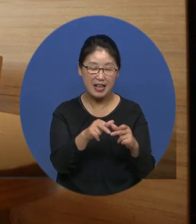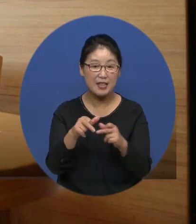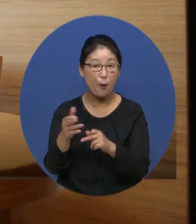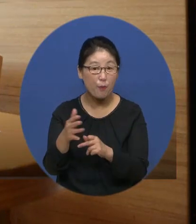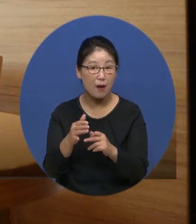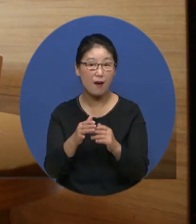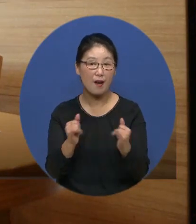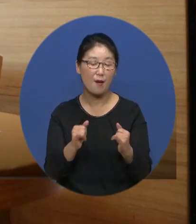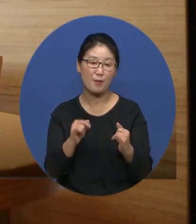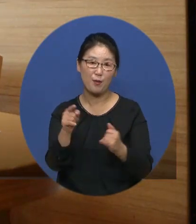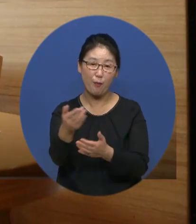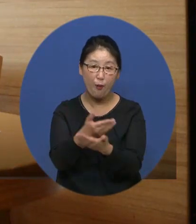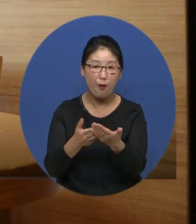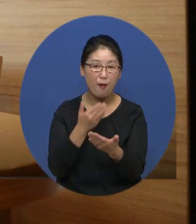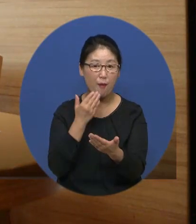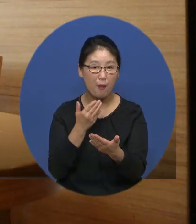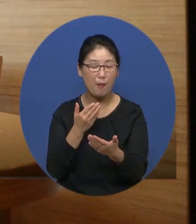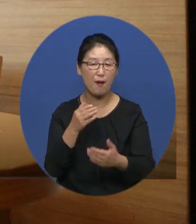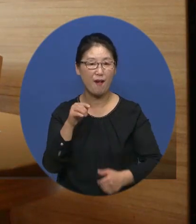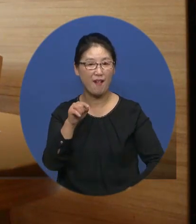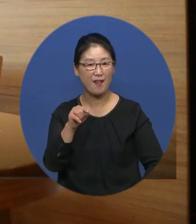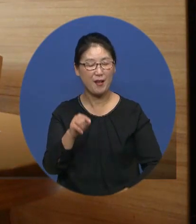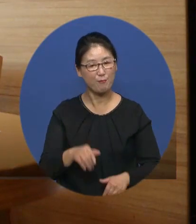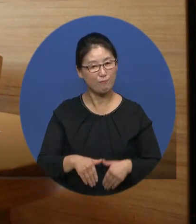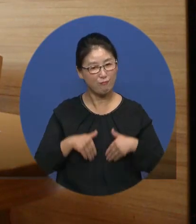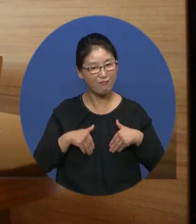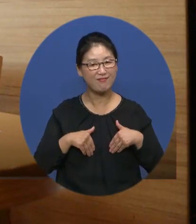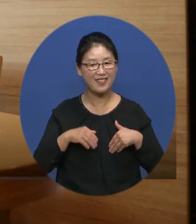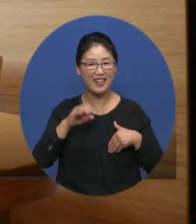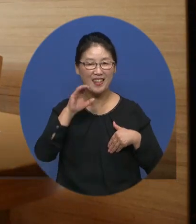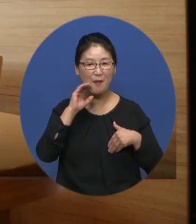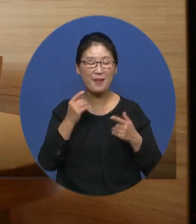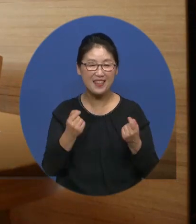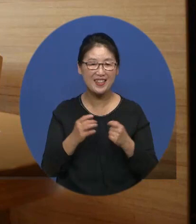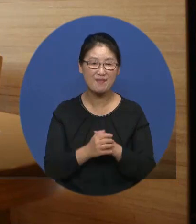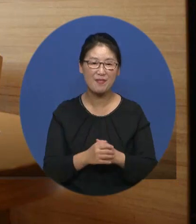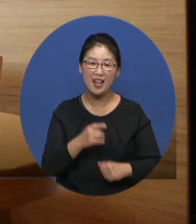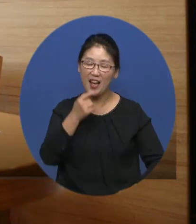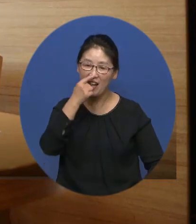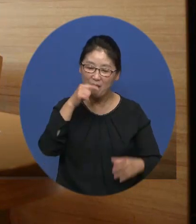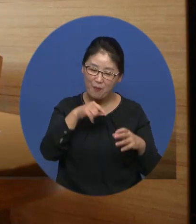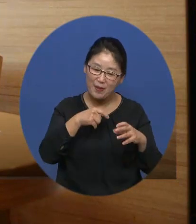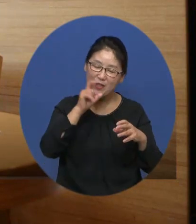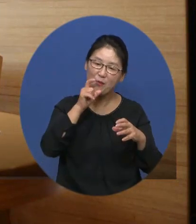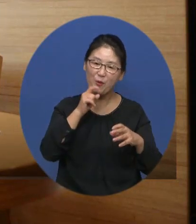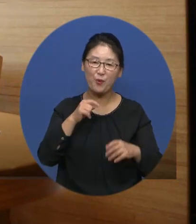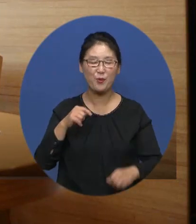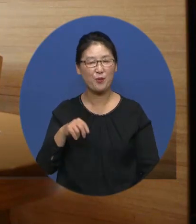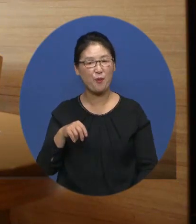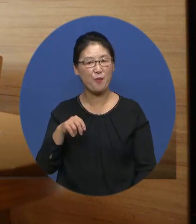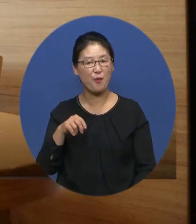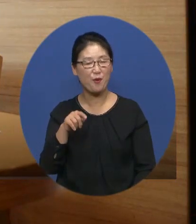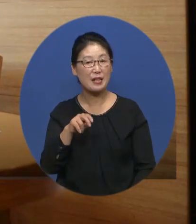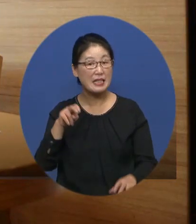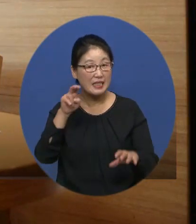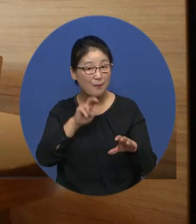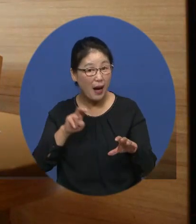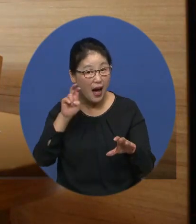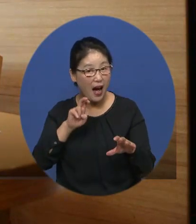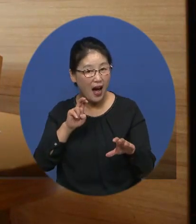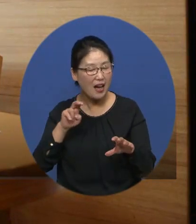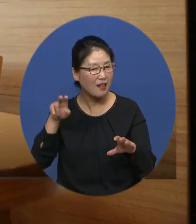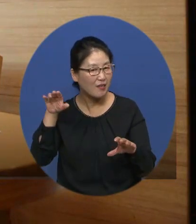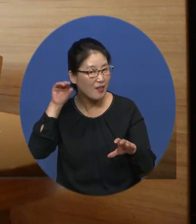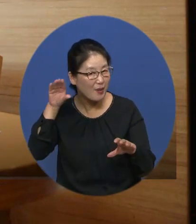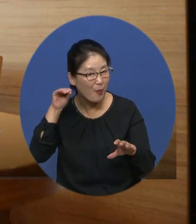그래서 굉장히 인간적으로 훈훈한 카페지만 커피만 마시고 뭐 음악만 듣는 곳이 아니라 인간적인 교류가 되는 곳이고,